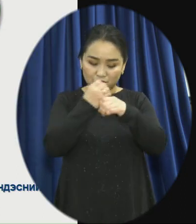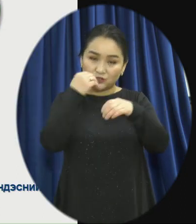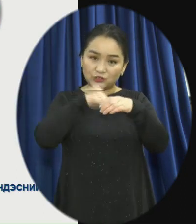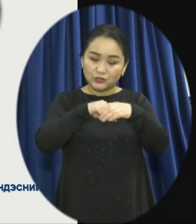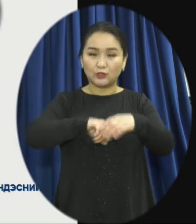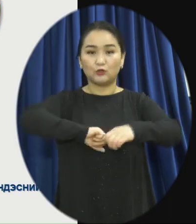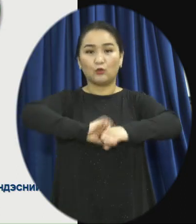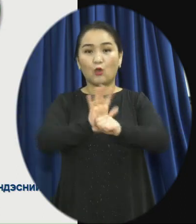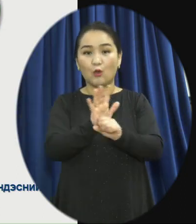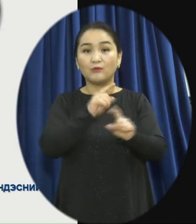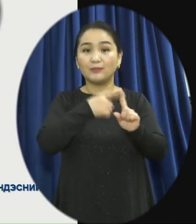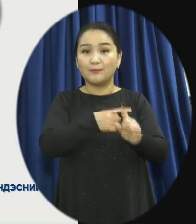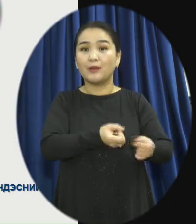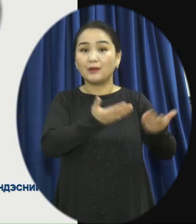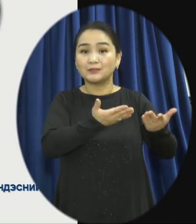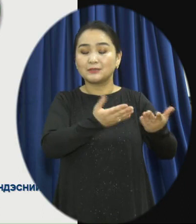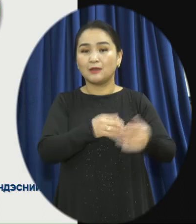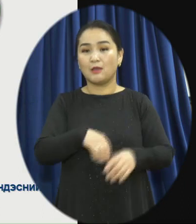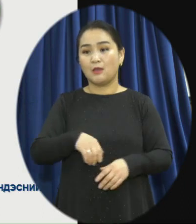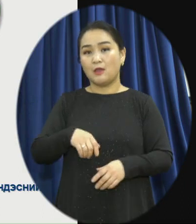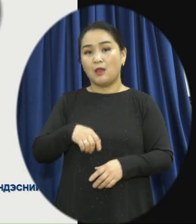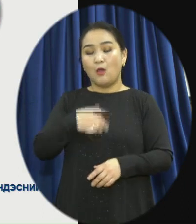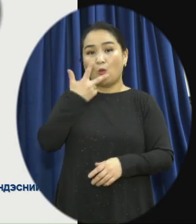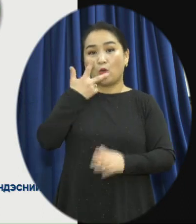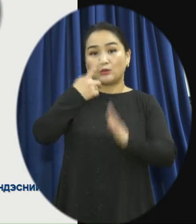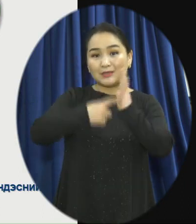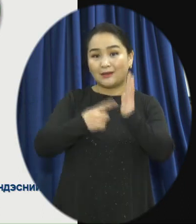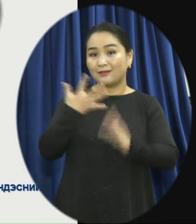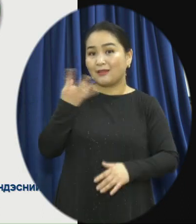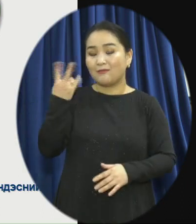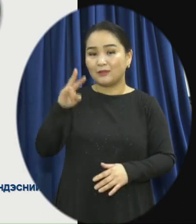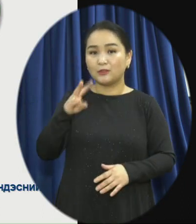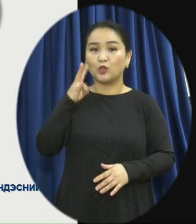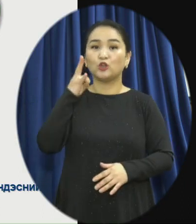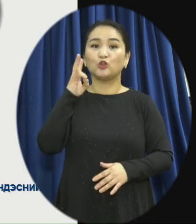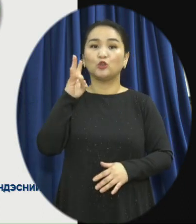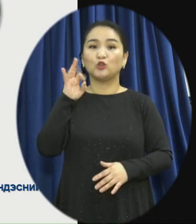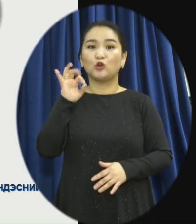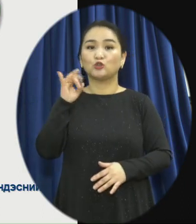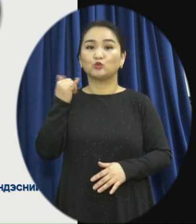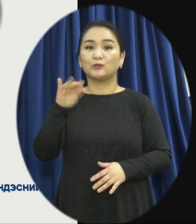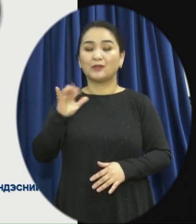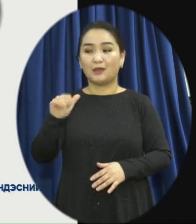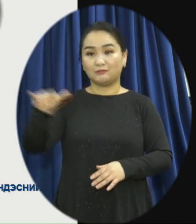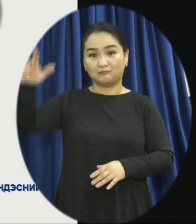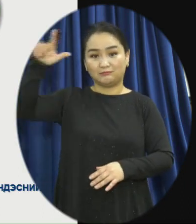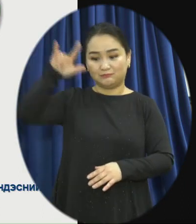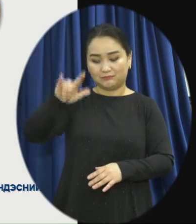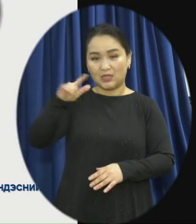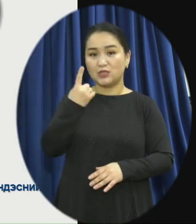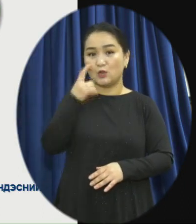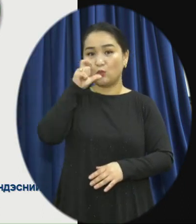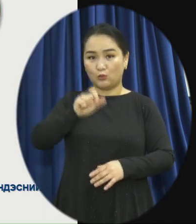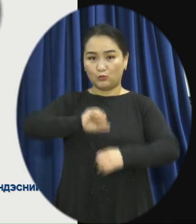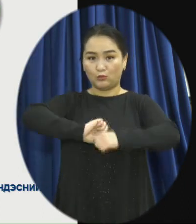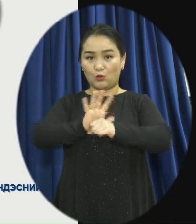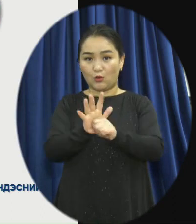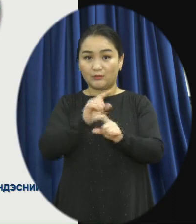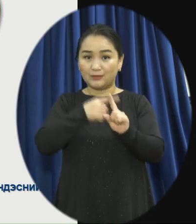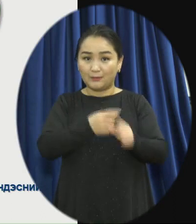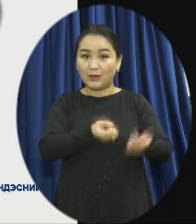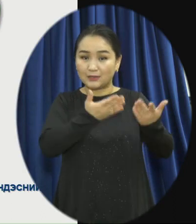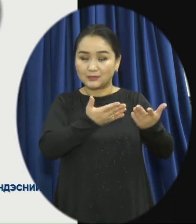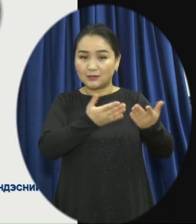коронавирус илэрсэн байна. За мөн 3-р сарын 5-нд Нур Султаны онгоцоор ирсэн 1 хүнээс коронавирус илэрсэн байна. Ингээд